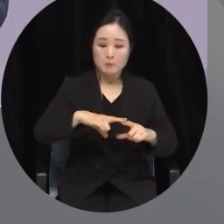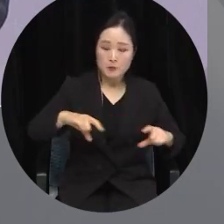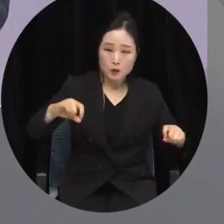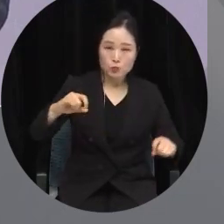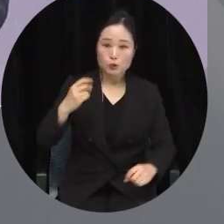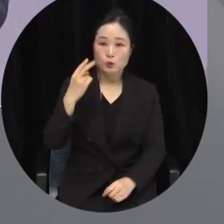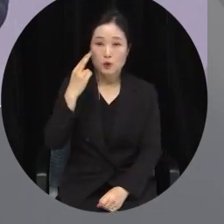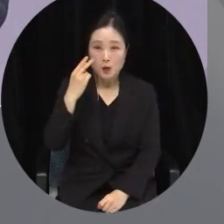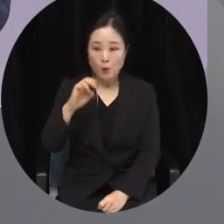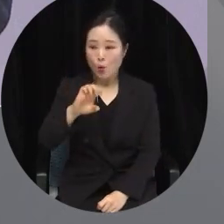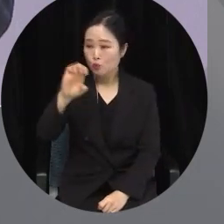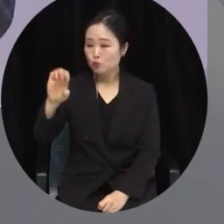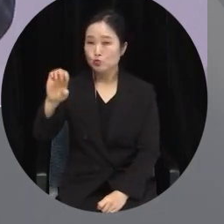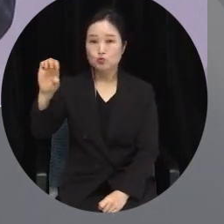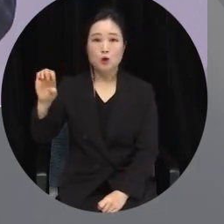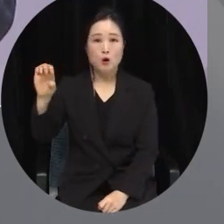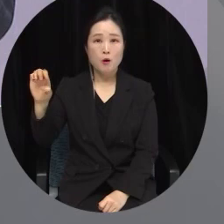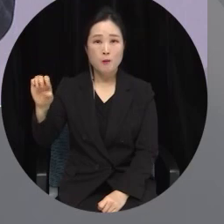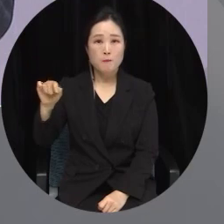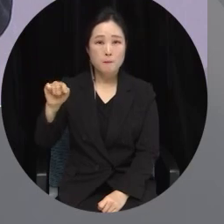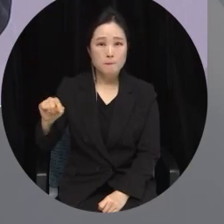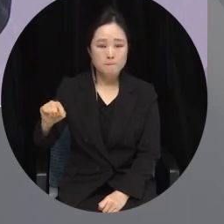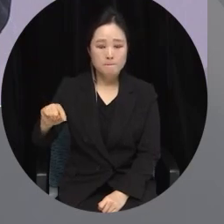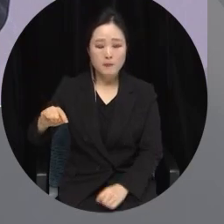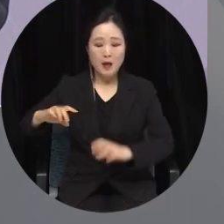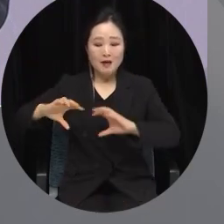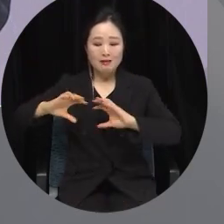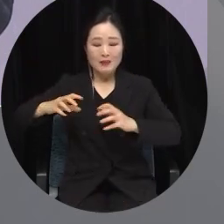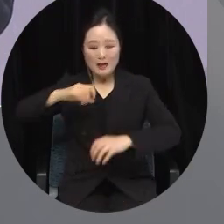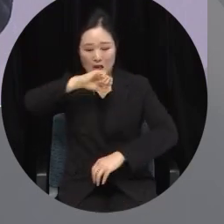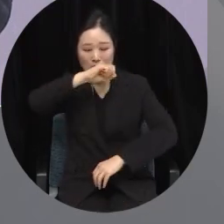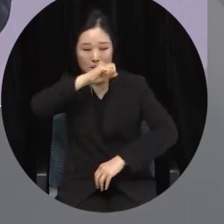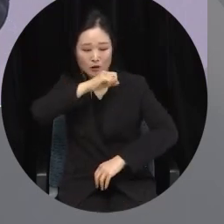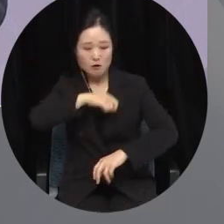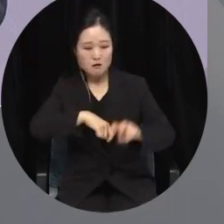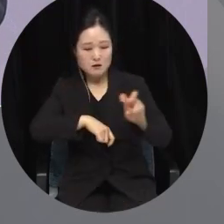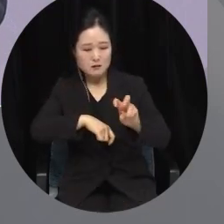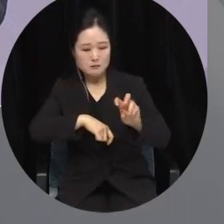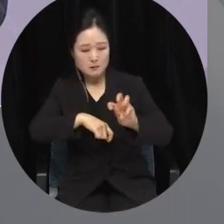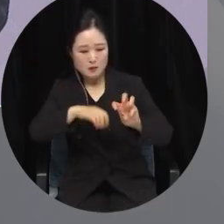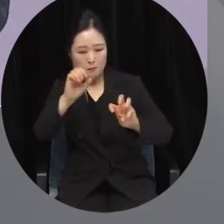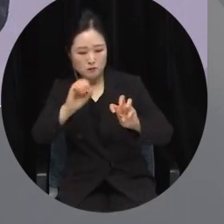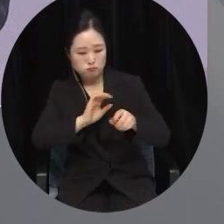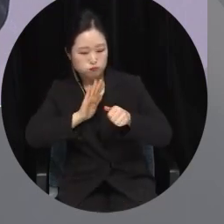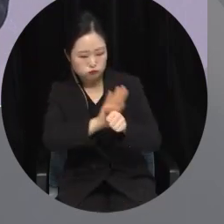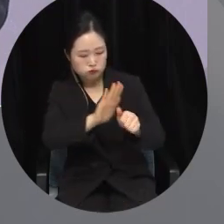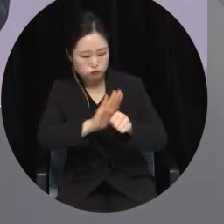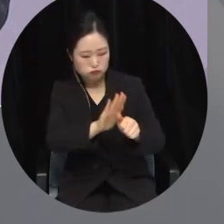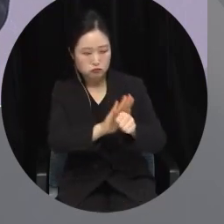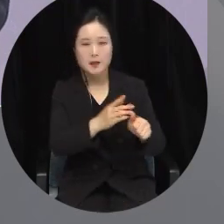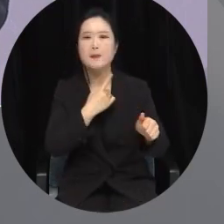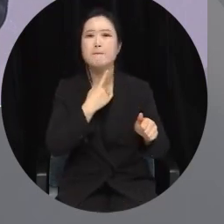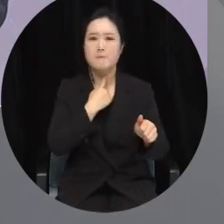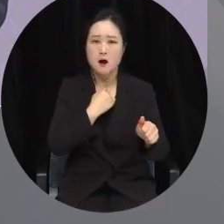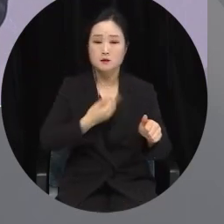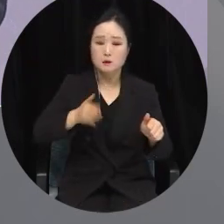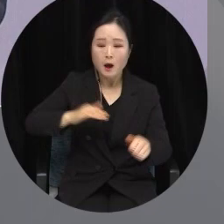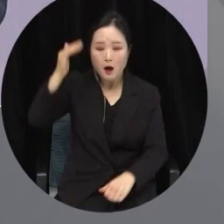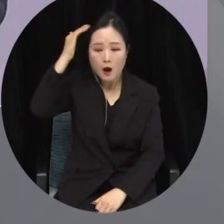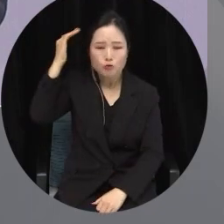GDP의 최소 20%, 30%를 투여했습니다. 우리는 최대로 5% 남짓밖에는 투여하지